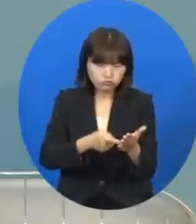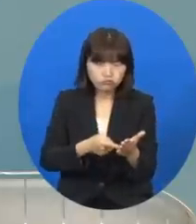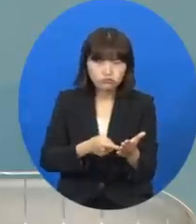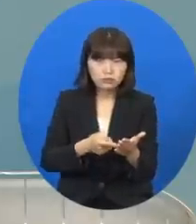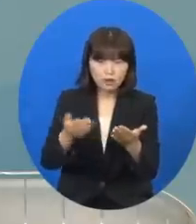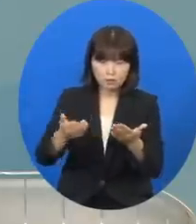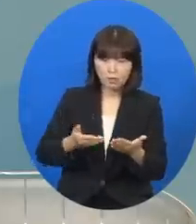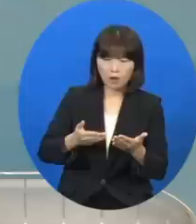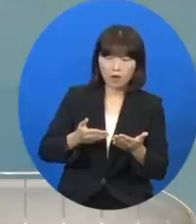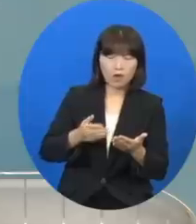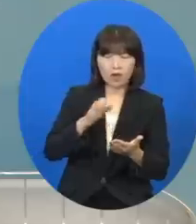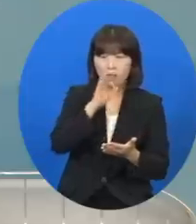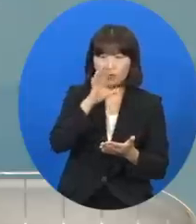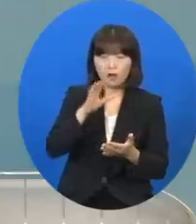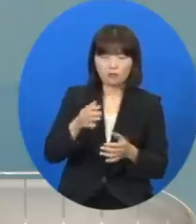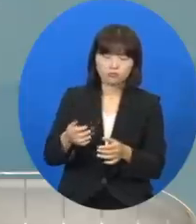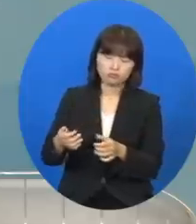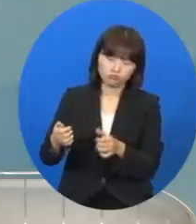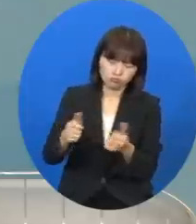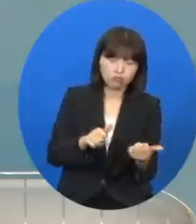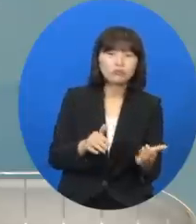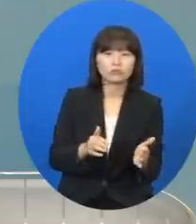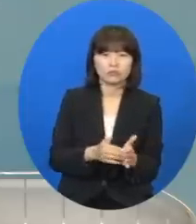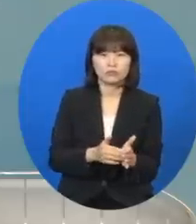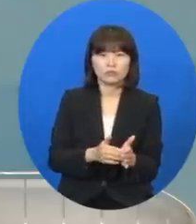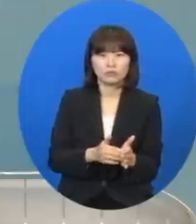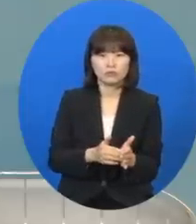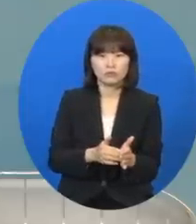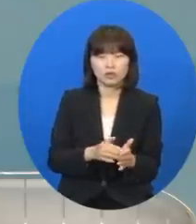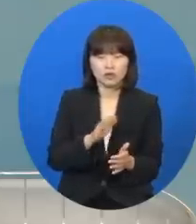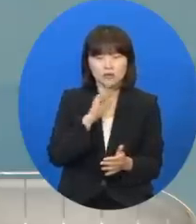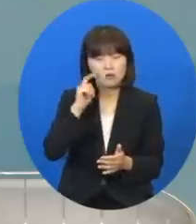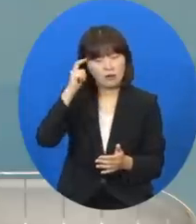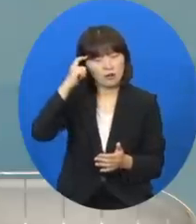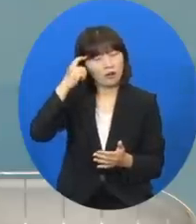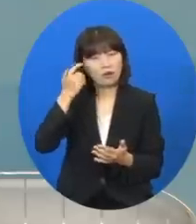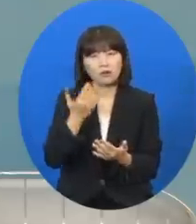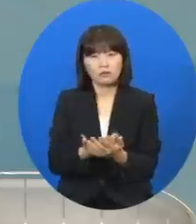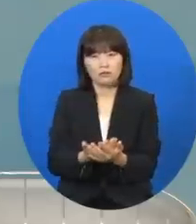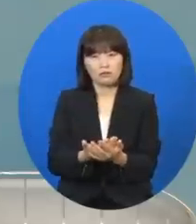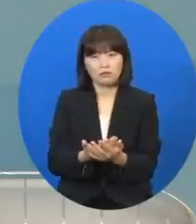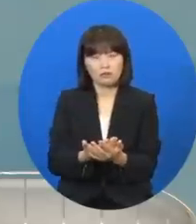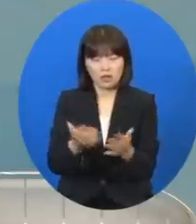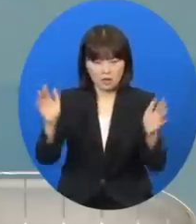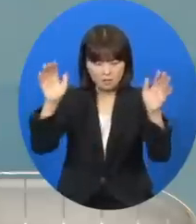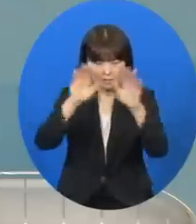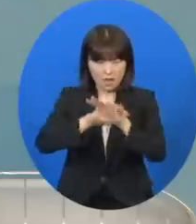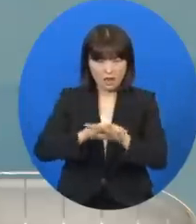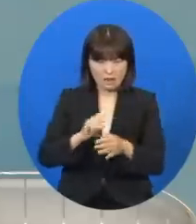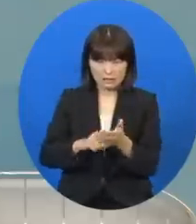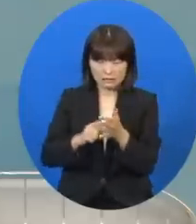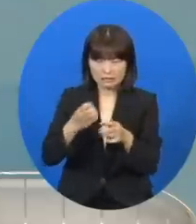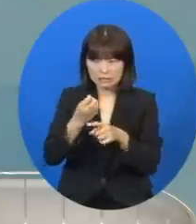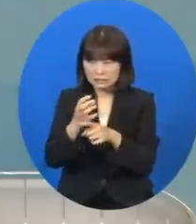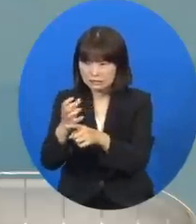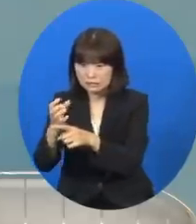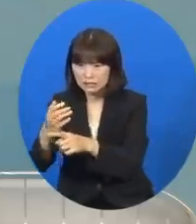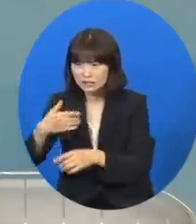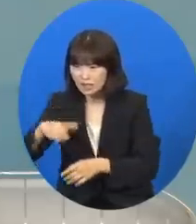받지도 못하고 죽었어요. 이게 얼마나 충격입니까? 밤에 응급실이라도 데려가야 되는